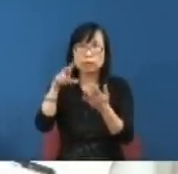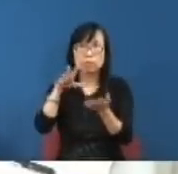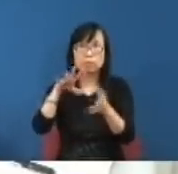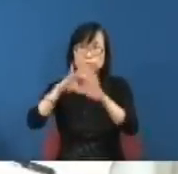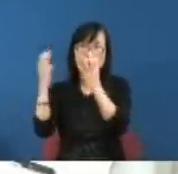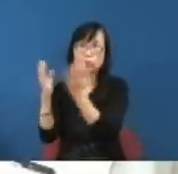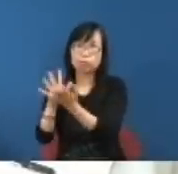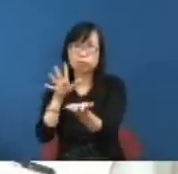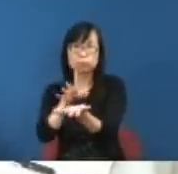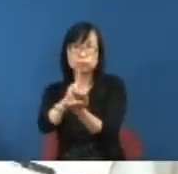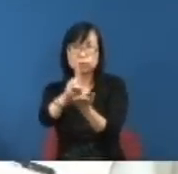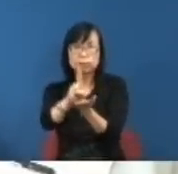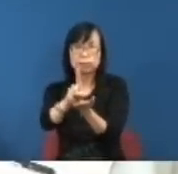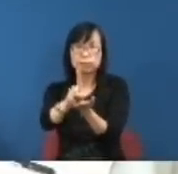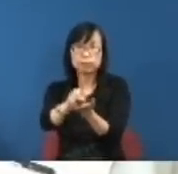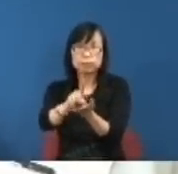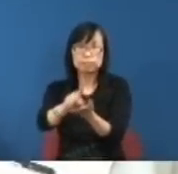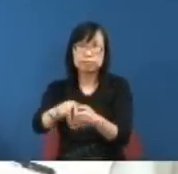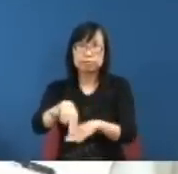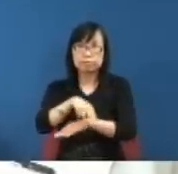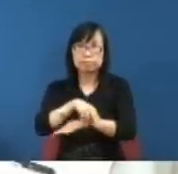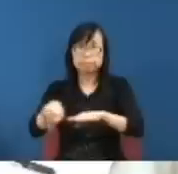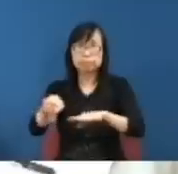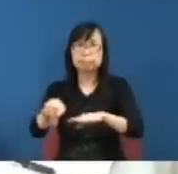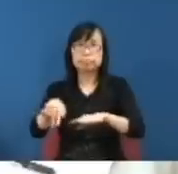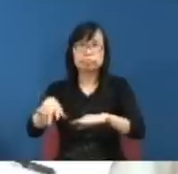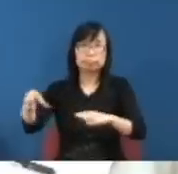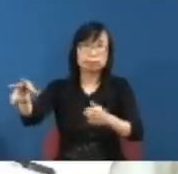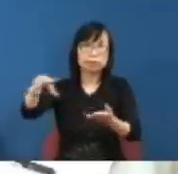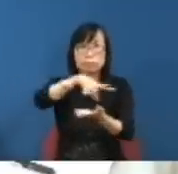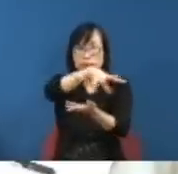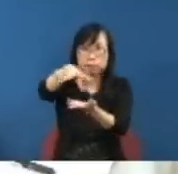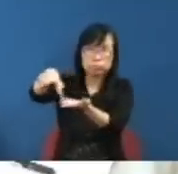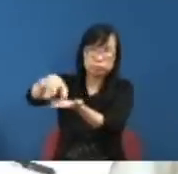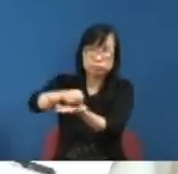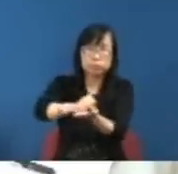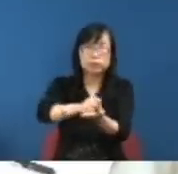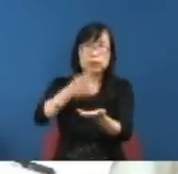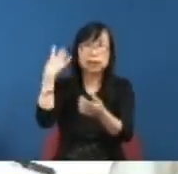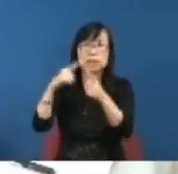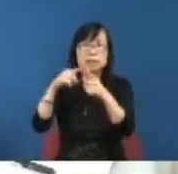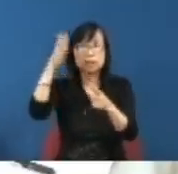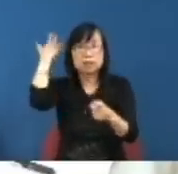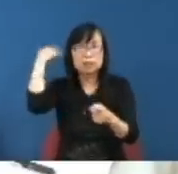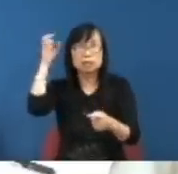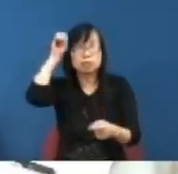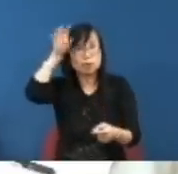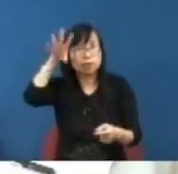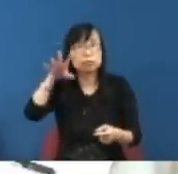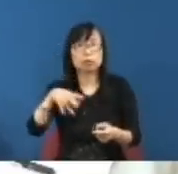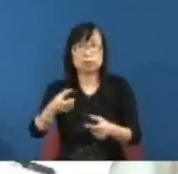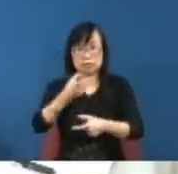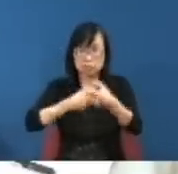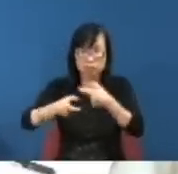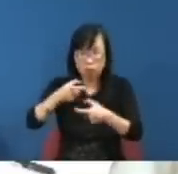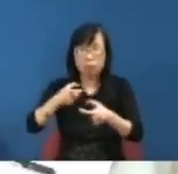去掠奪這個全國人民以前創造了或者一路創造緊的財富和